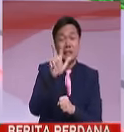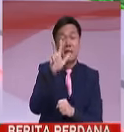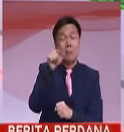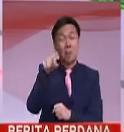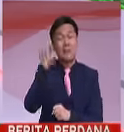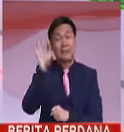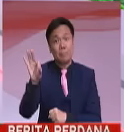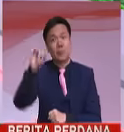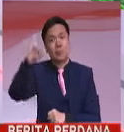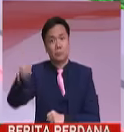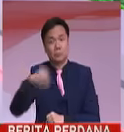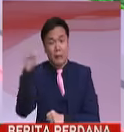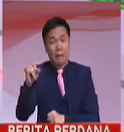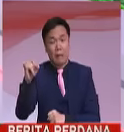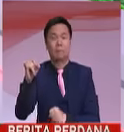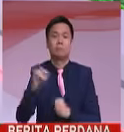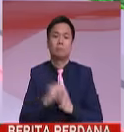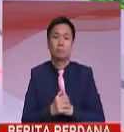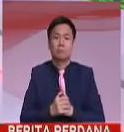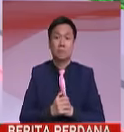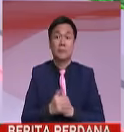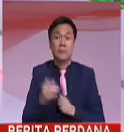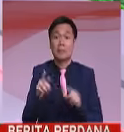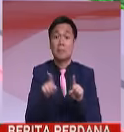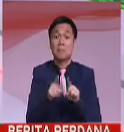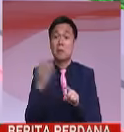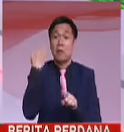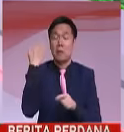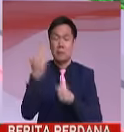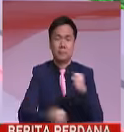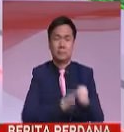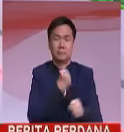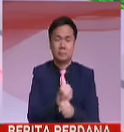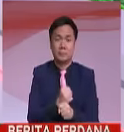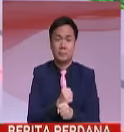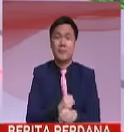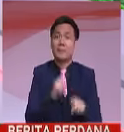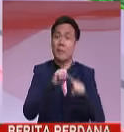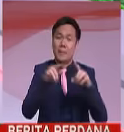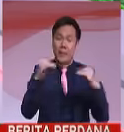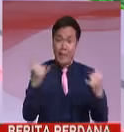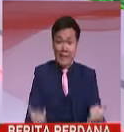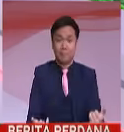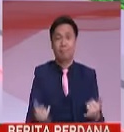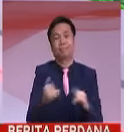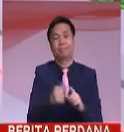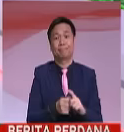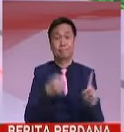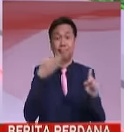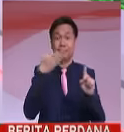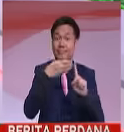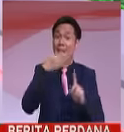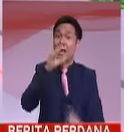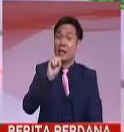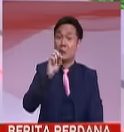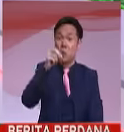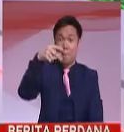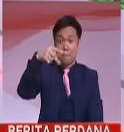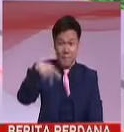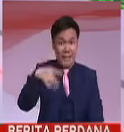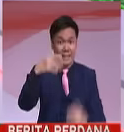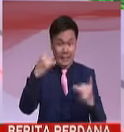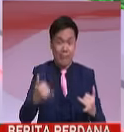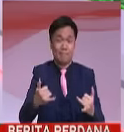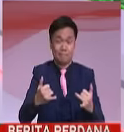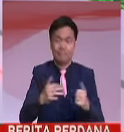perpuluhan 9juta pelancong bagi tempo sama tahun lalu namun dengan kelonggaran perintah kawalan pergerakan bersyarat